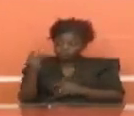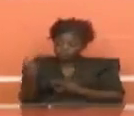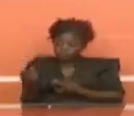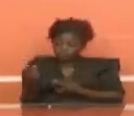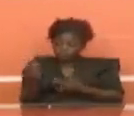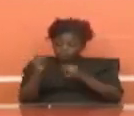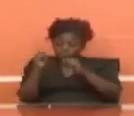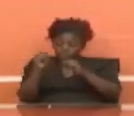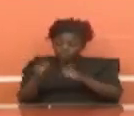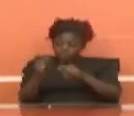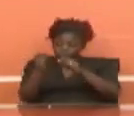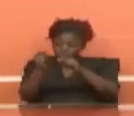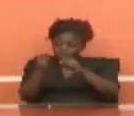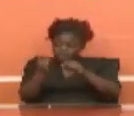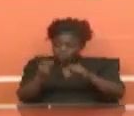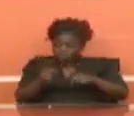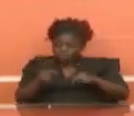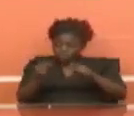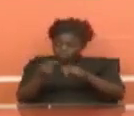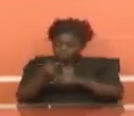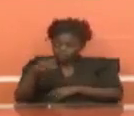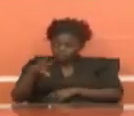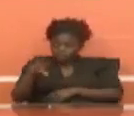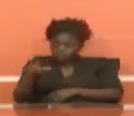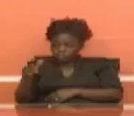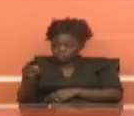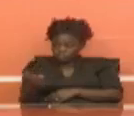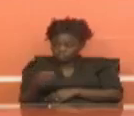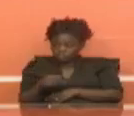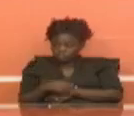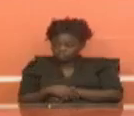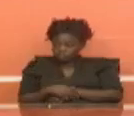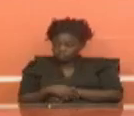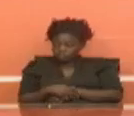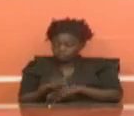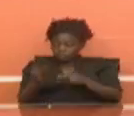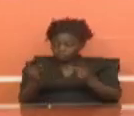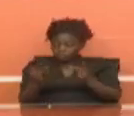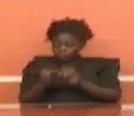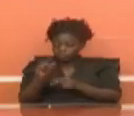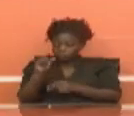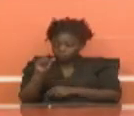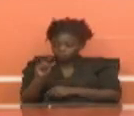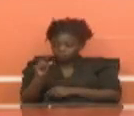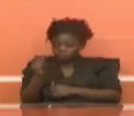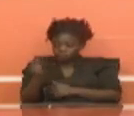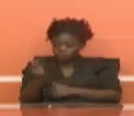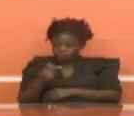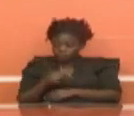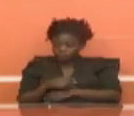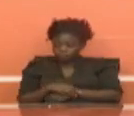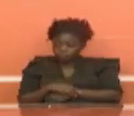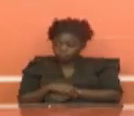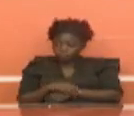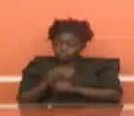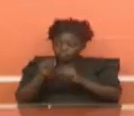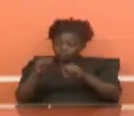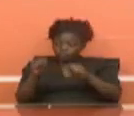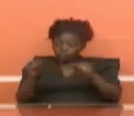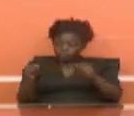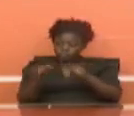kibuga, okutaba kulimira mu kibuga oba okulimira mu kifo ekitonotono oba kulimira mu kifo ekifunda. Osobola okulimira mu